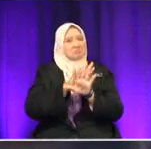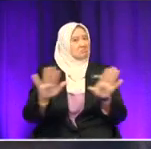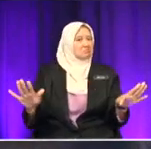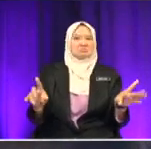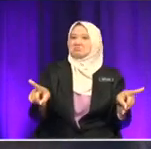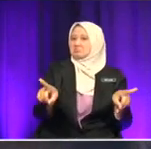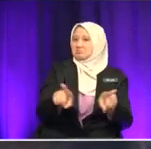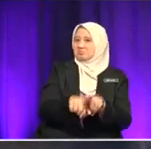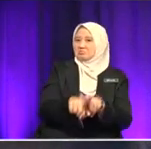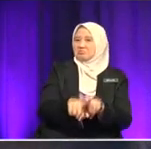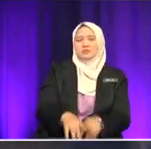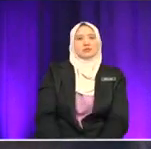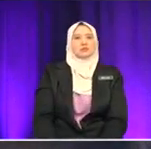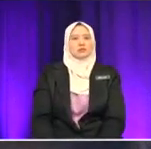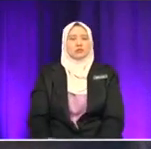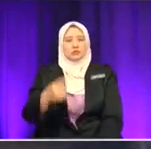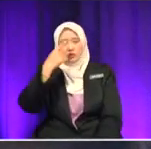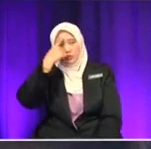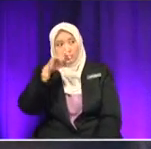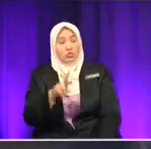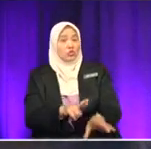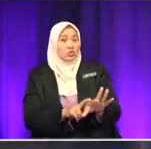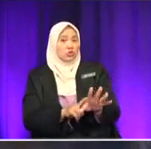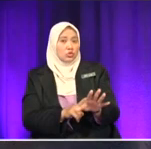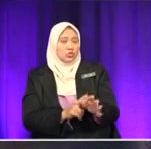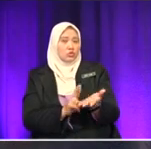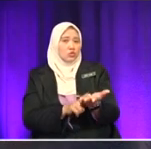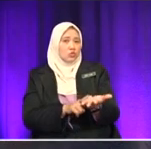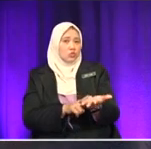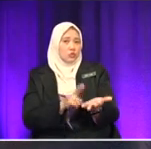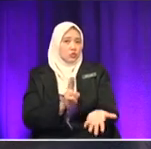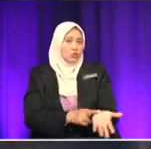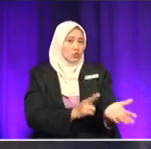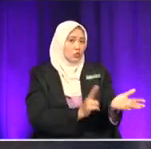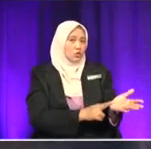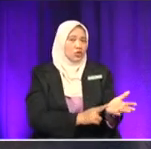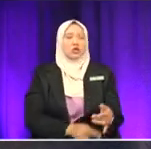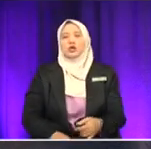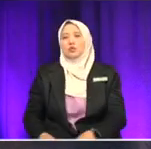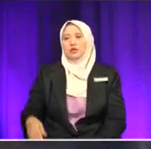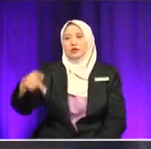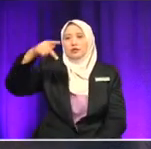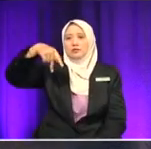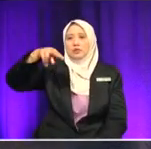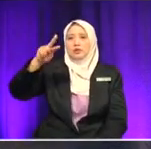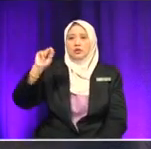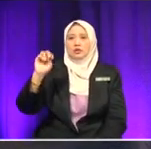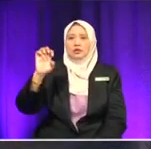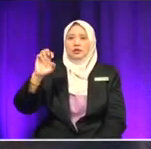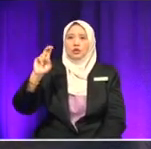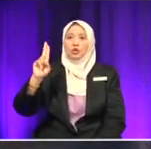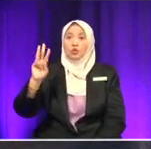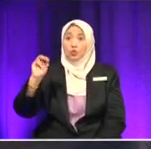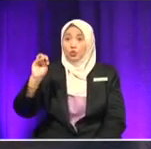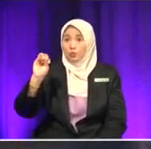apakah kaedah rawatan untuk merawat pneumonia. Siapa nak tolong cikgu untuk menjelaskan apakah kaedah yang